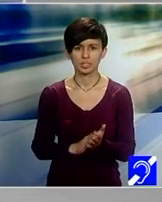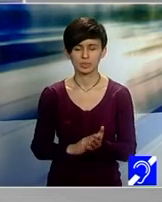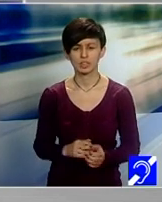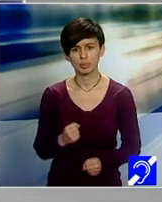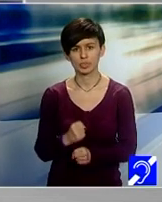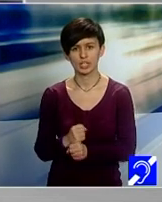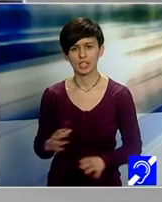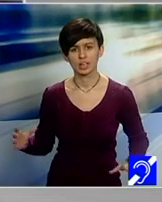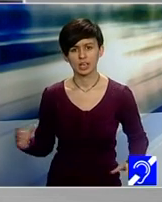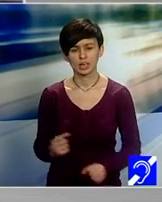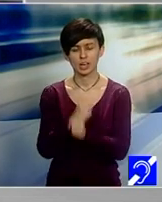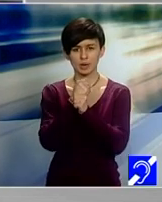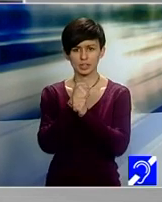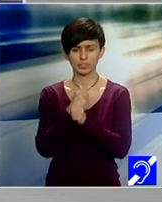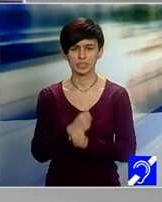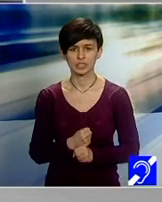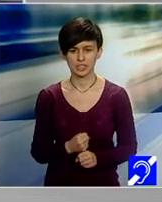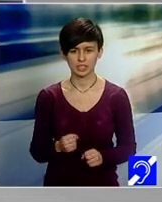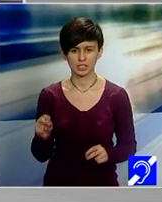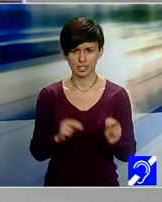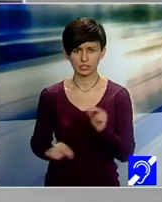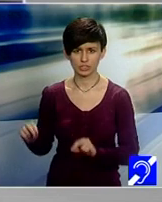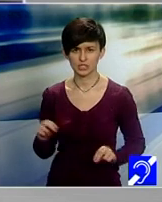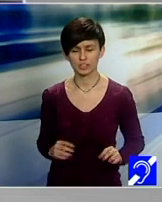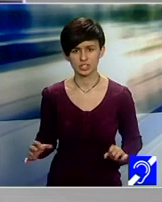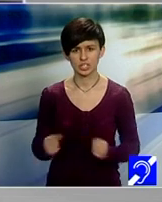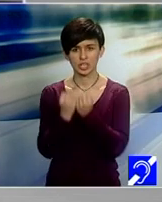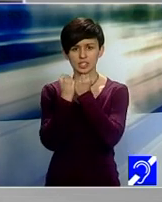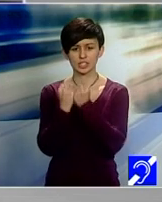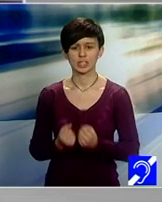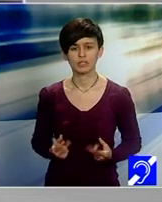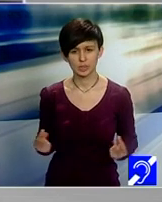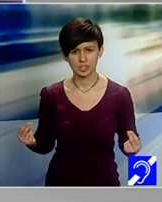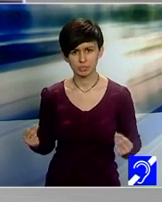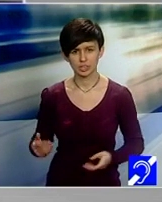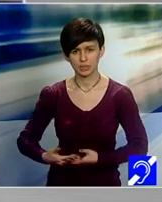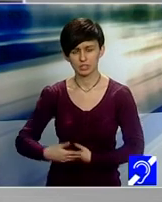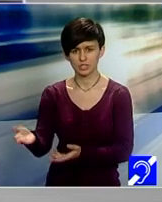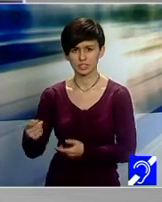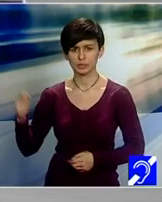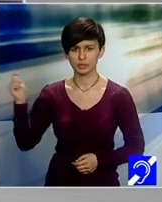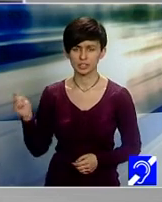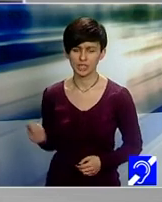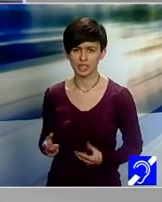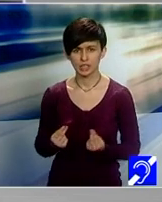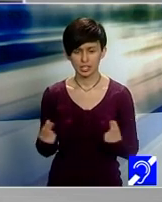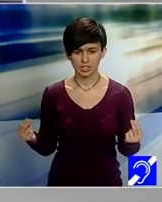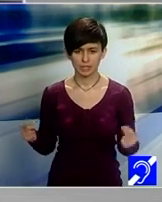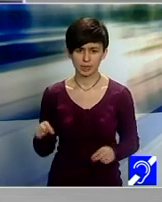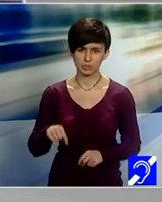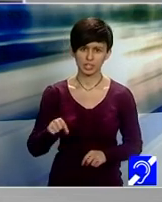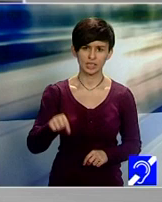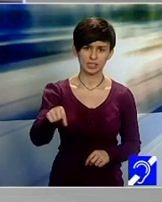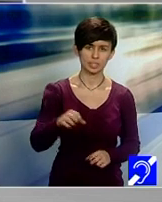Asociația Ecoruralis a fost să salvăm, să multiplicăm și să distribuim în țară cât mai multe semințe tradiționale este omenește